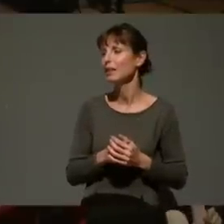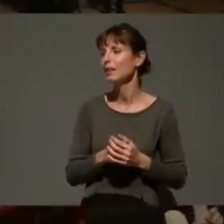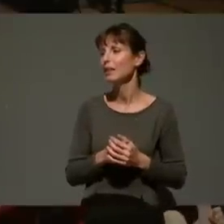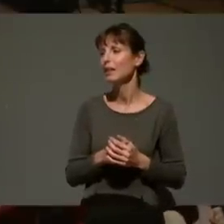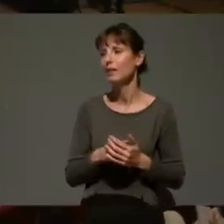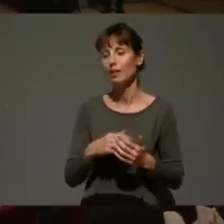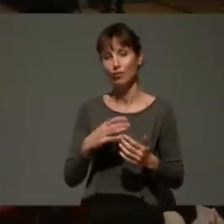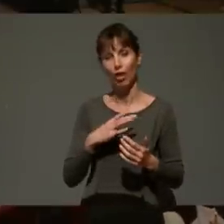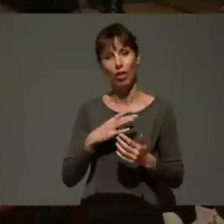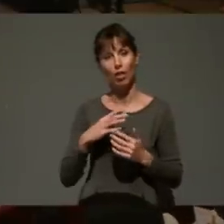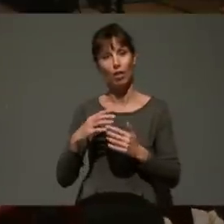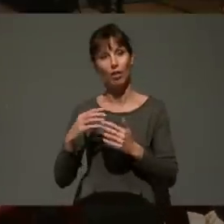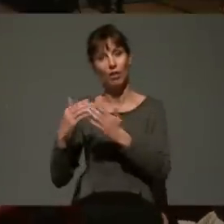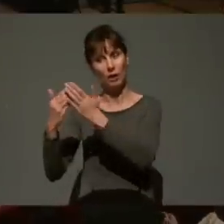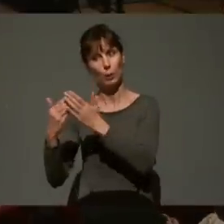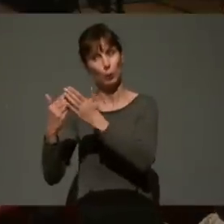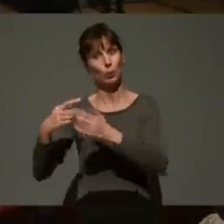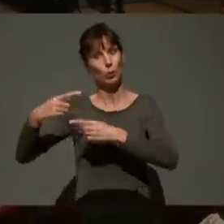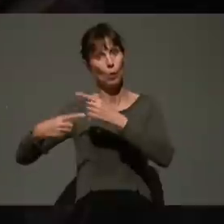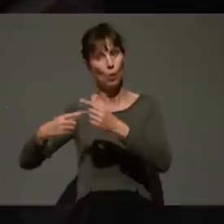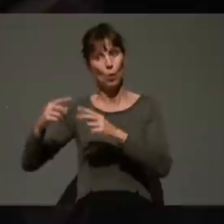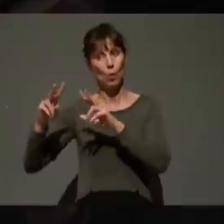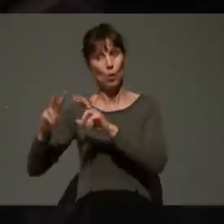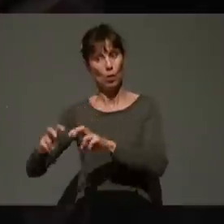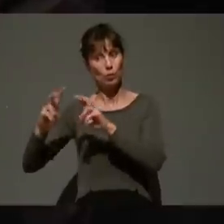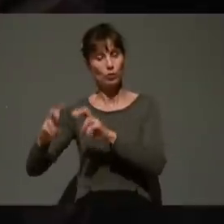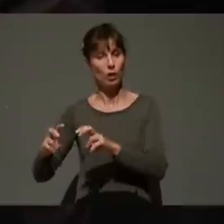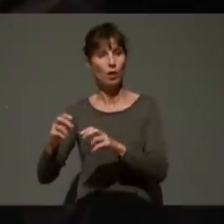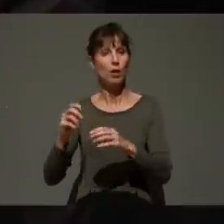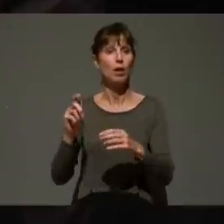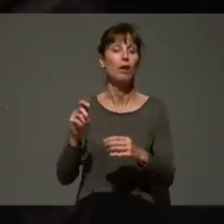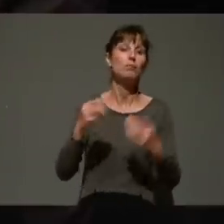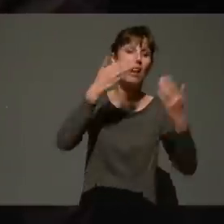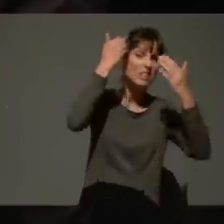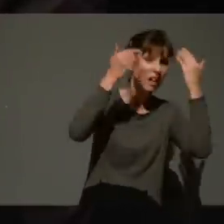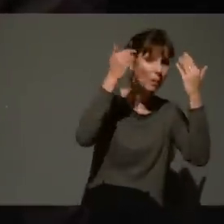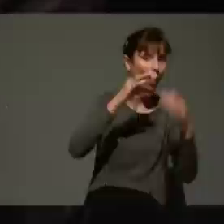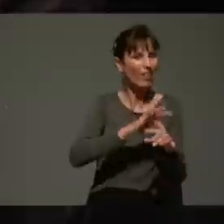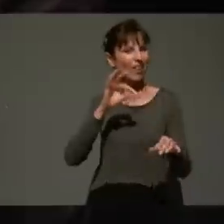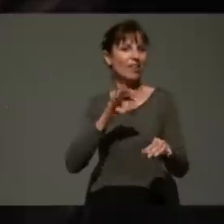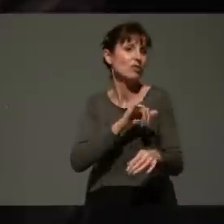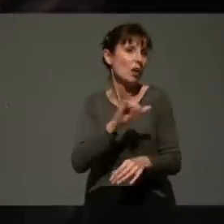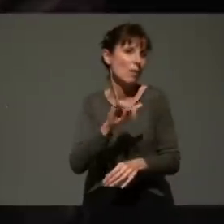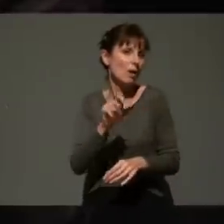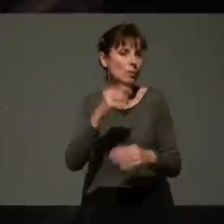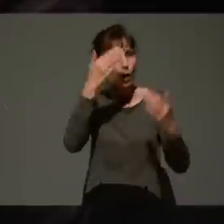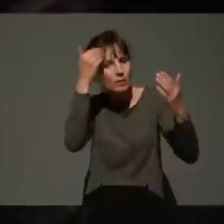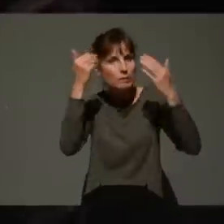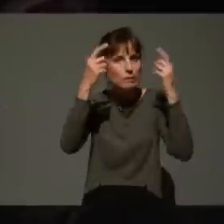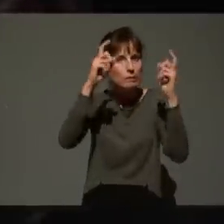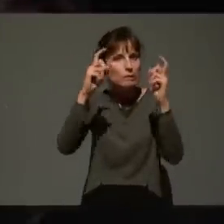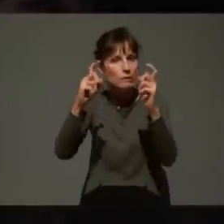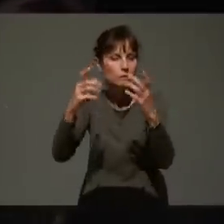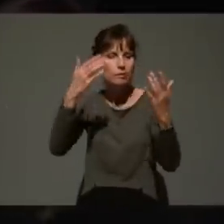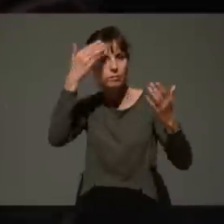Il y a des études qui montrent qu'en effet, malheureusement, et bien sûr, il n'y a pas de guérison, hein, c'est pas le problème, mais que la pratique sportive, de même d'ailleurs que,